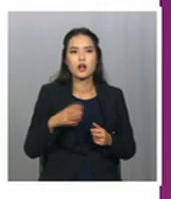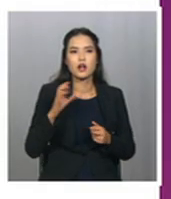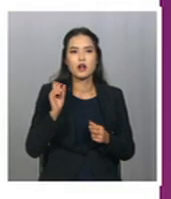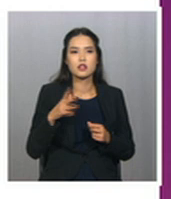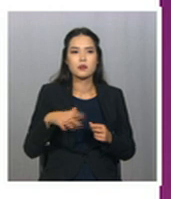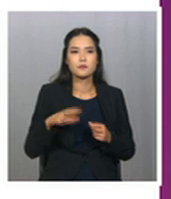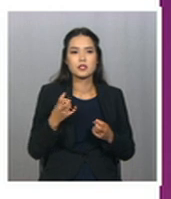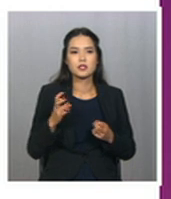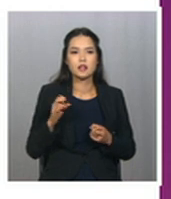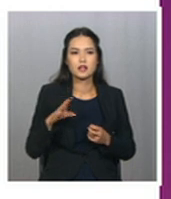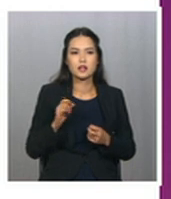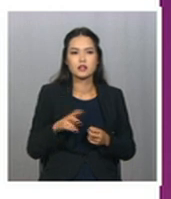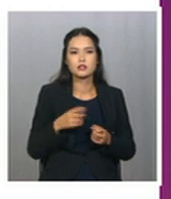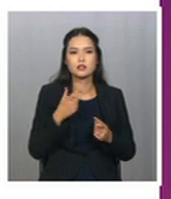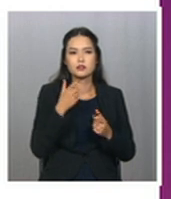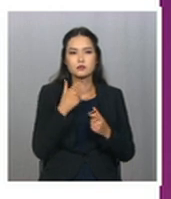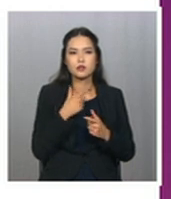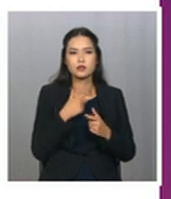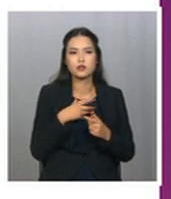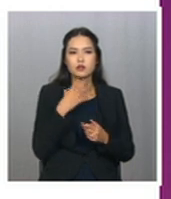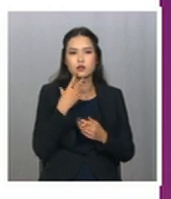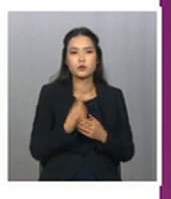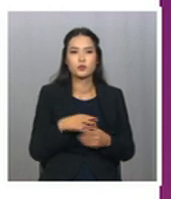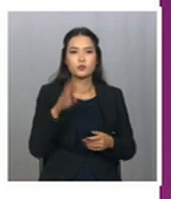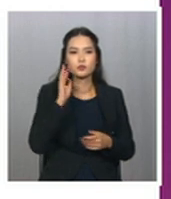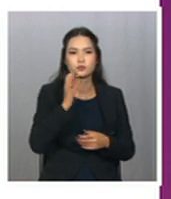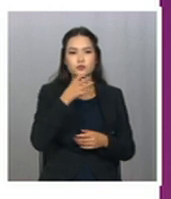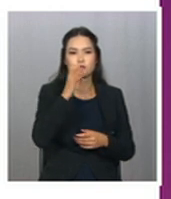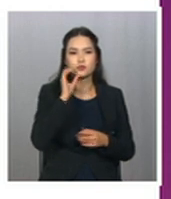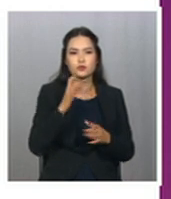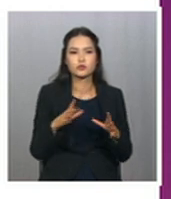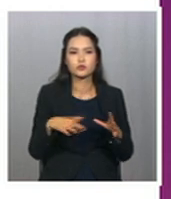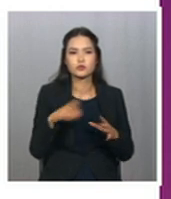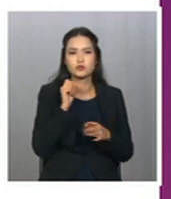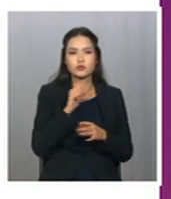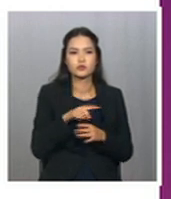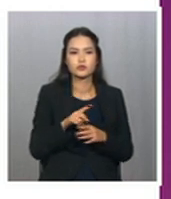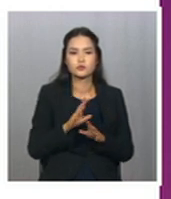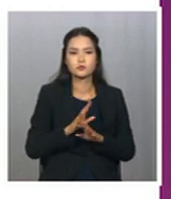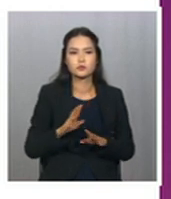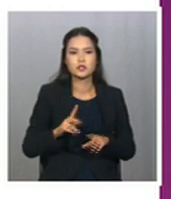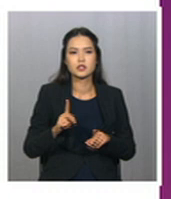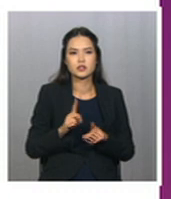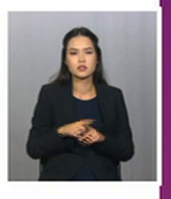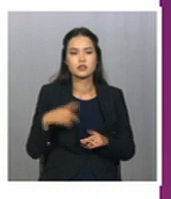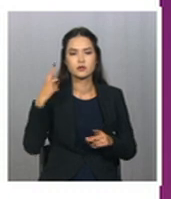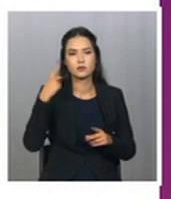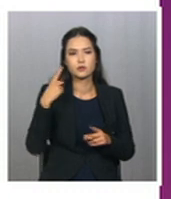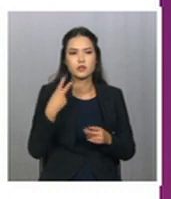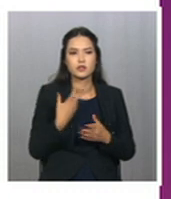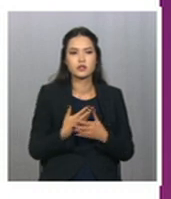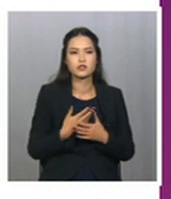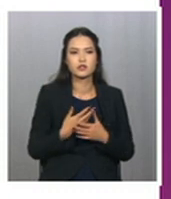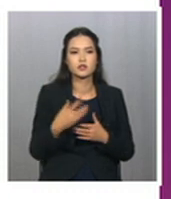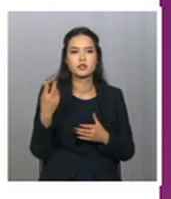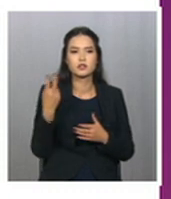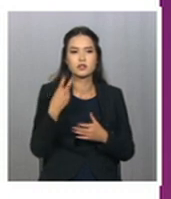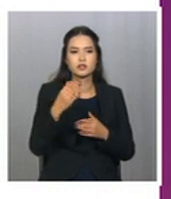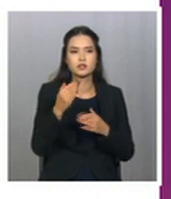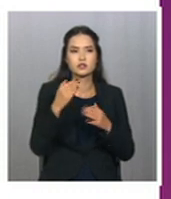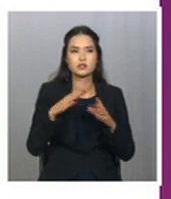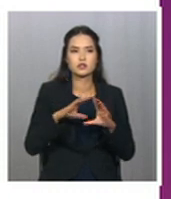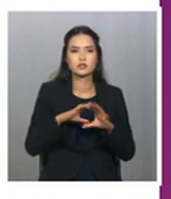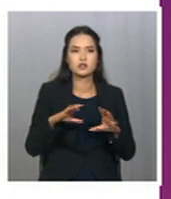надандық, тәкаппарлық. Өзің су ішкен құдығыңа түкірме деген ой айтады. Ал енді екінші